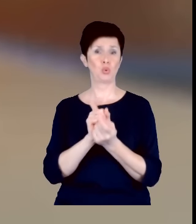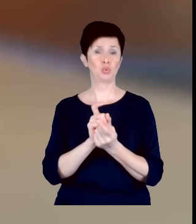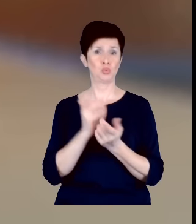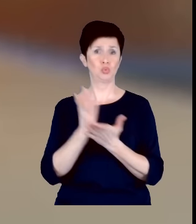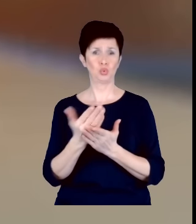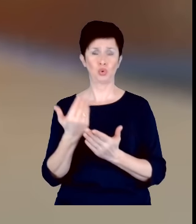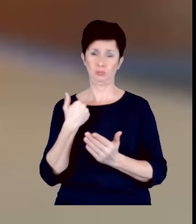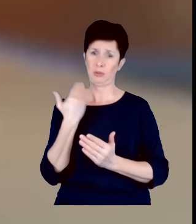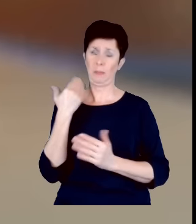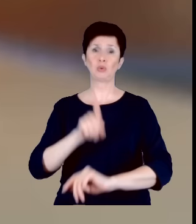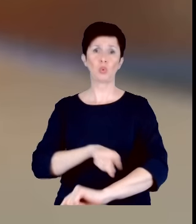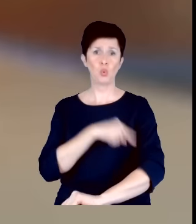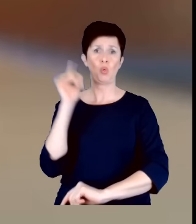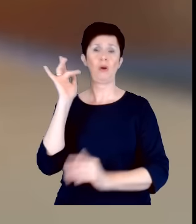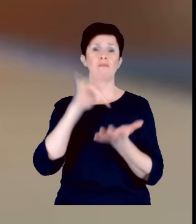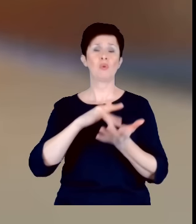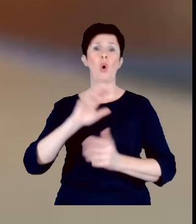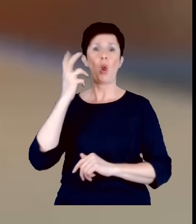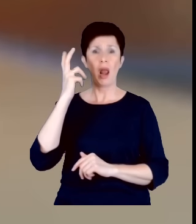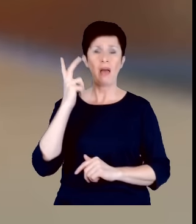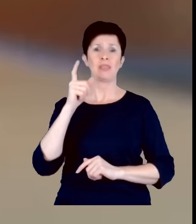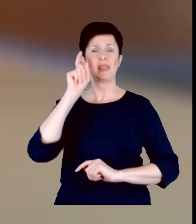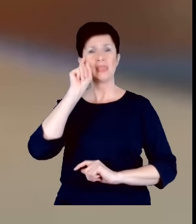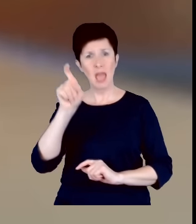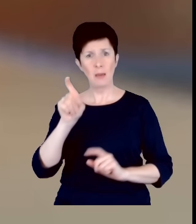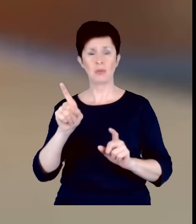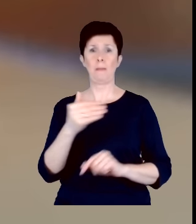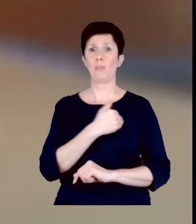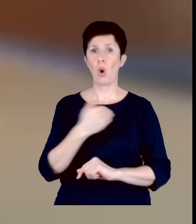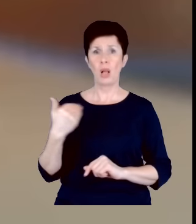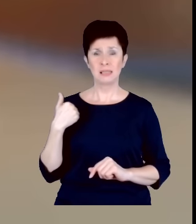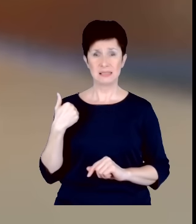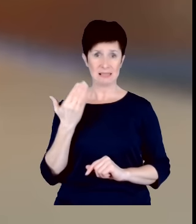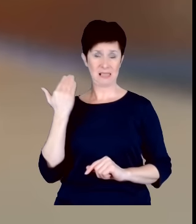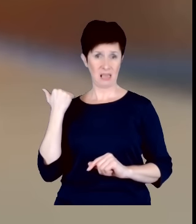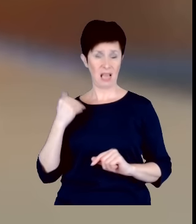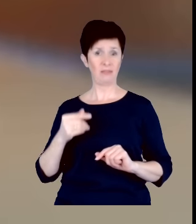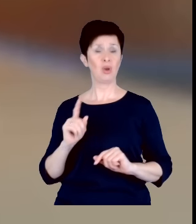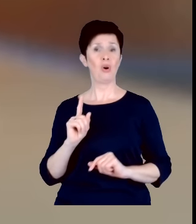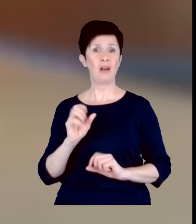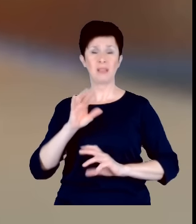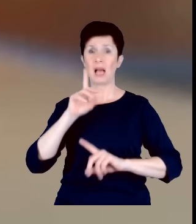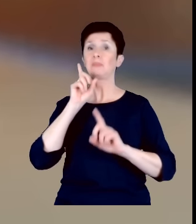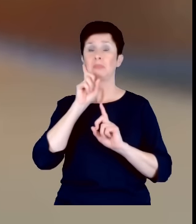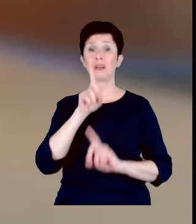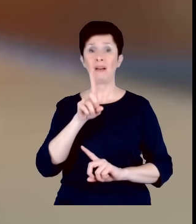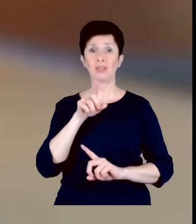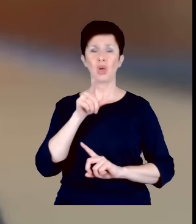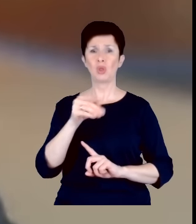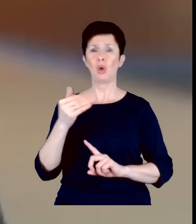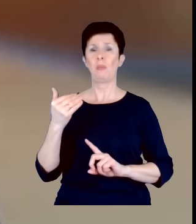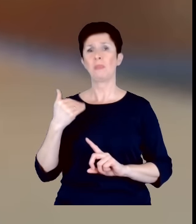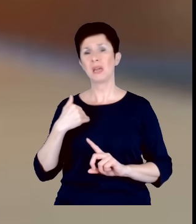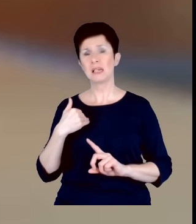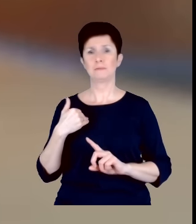w Holandii, w Niemczech, w Polsce, teraz niedawno i tak naprawdę były to pewnego rodzaju